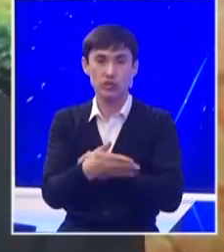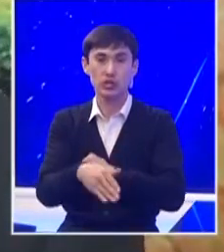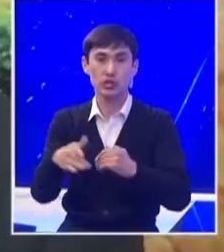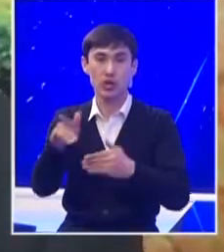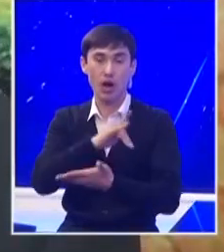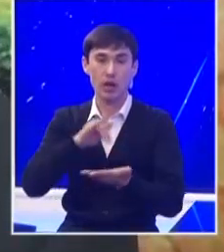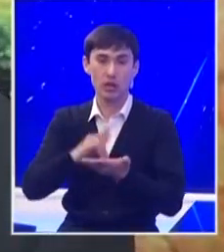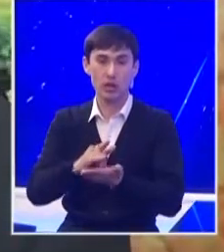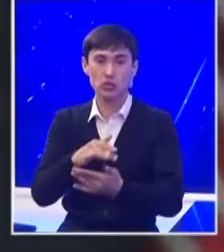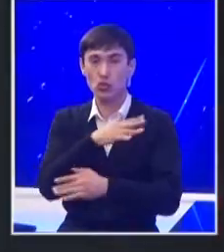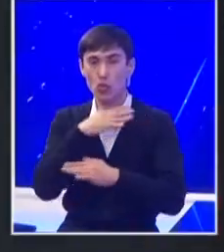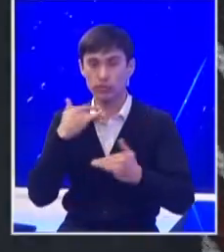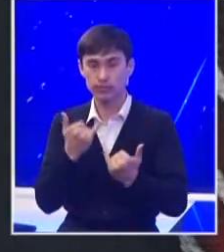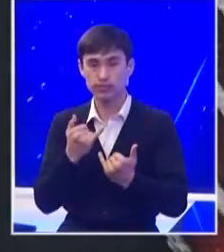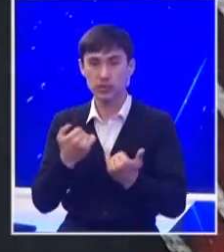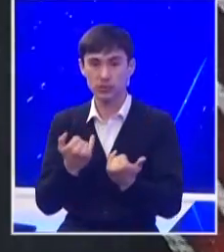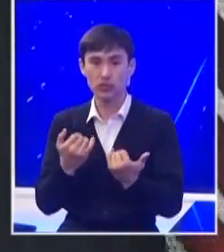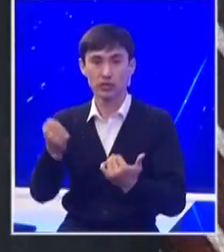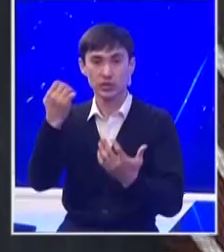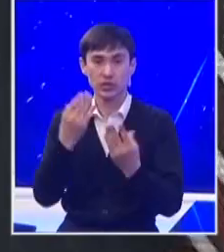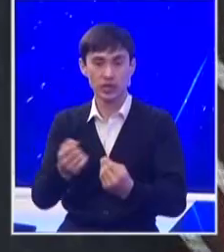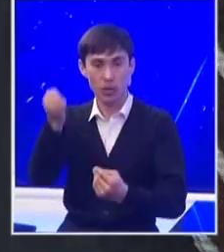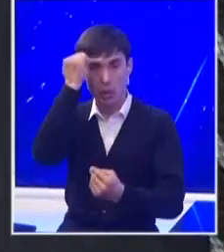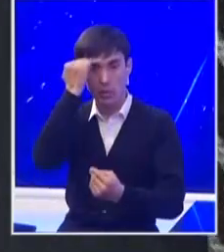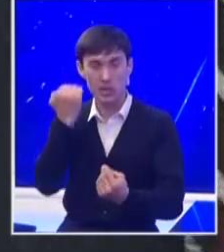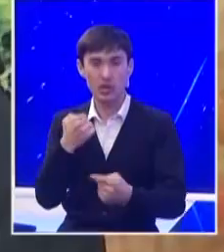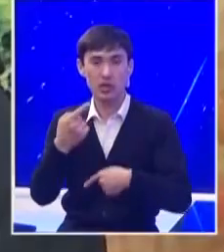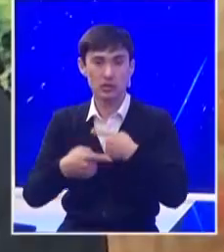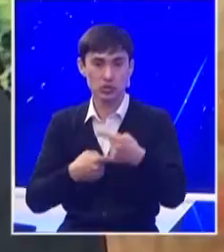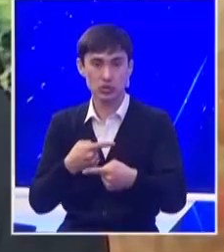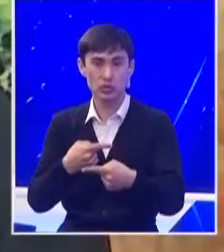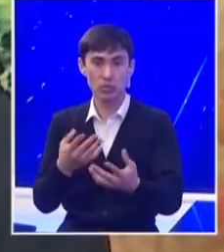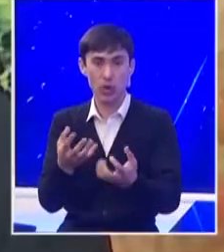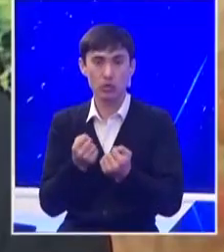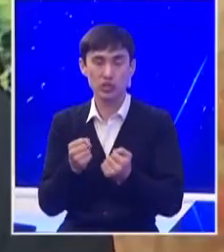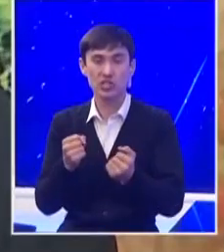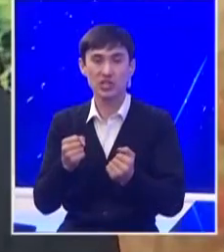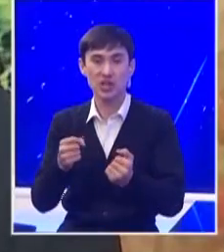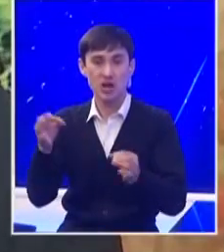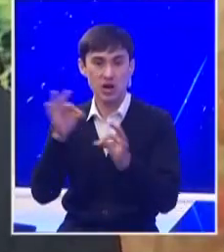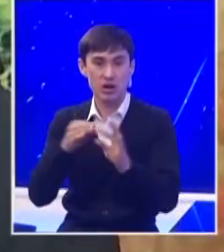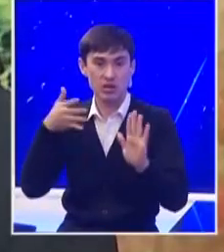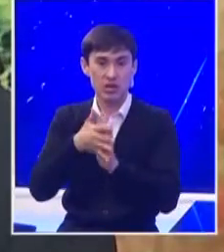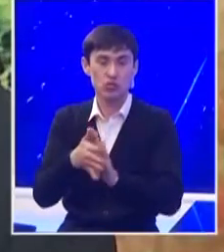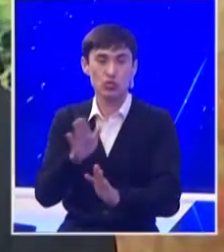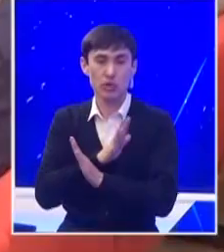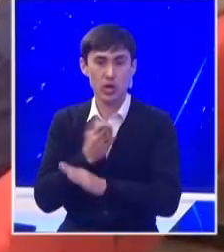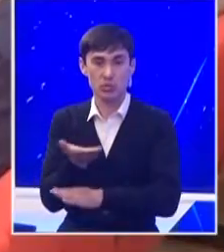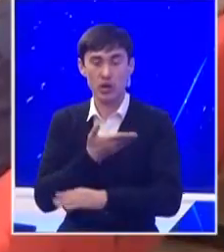отголоски тех событий по сей день напоминают о себе. Один за другим из-за полученной радиации умирают мои